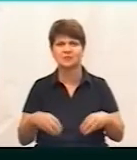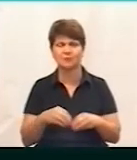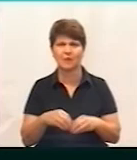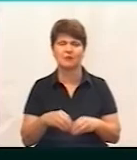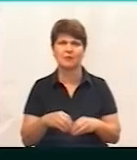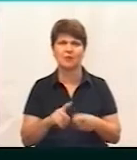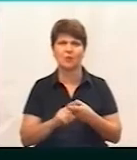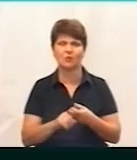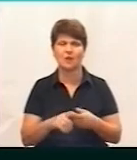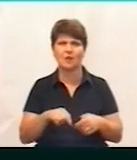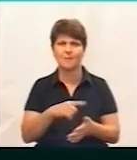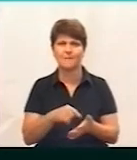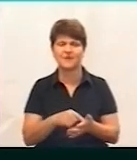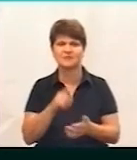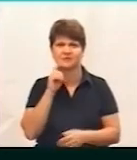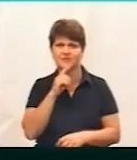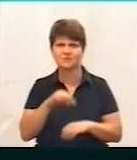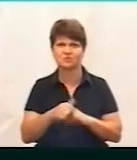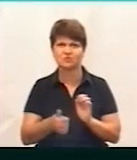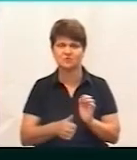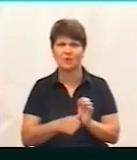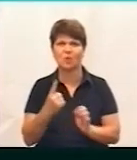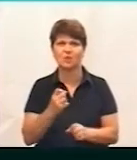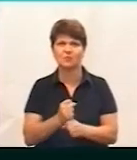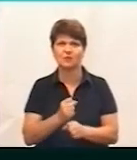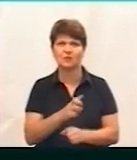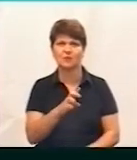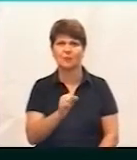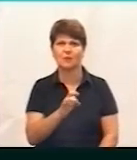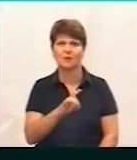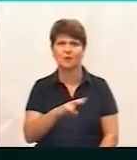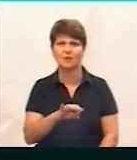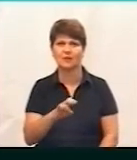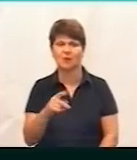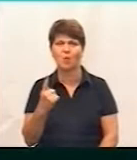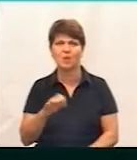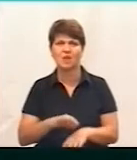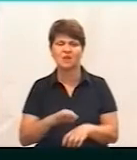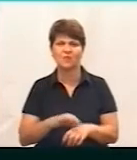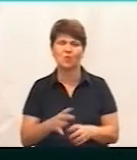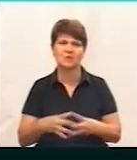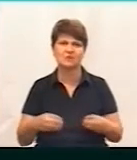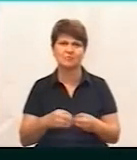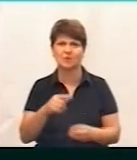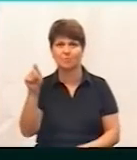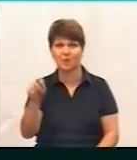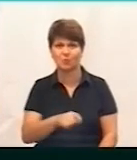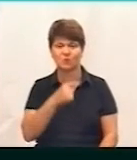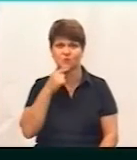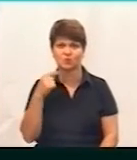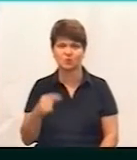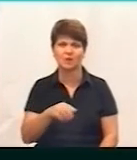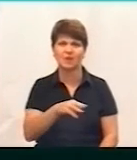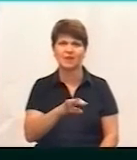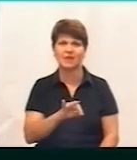місті Вінниці 16, один працівник Барліника, одна дитина сімейний контакт. Один хворий, який прибув з Росії.